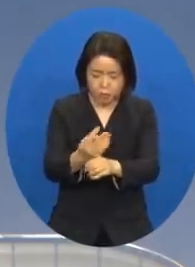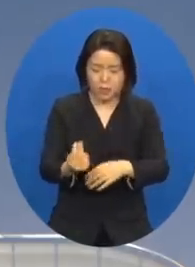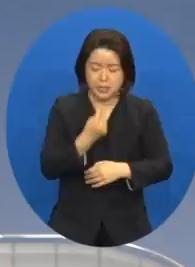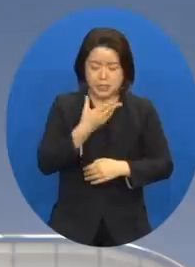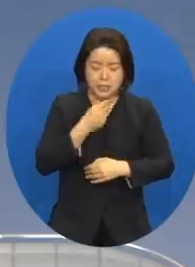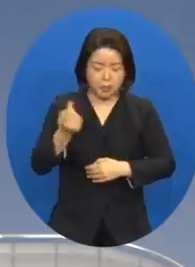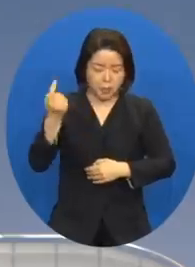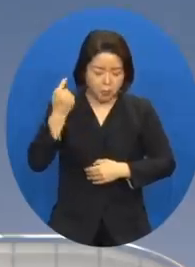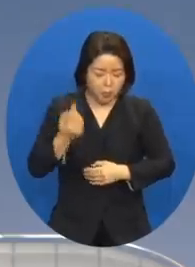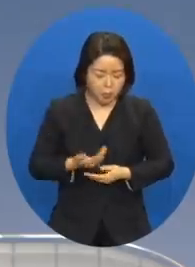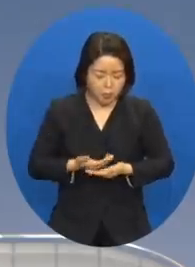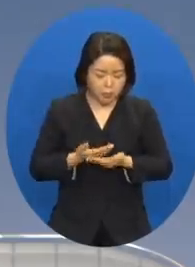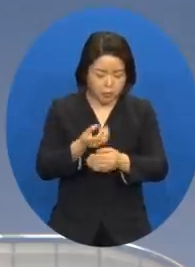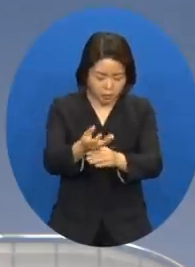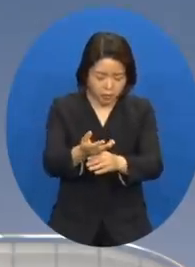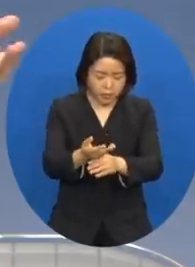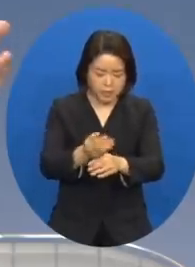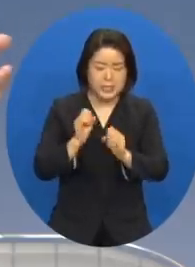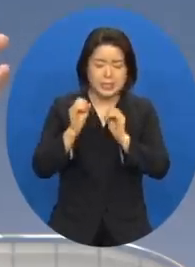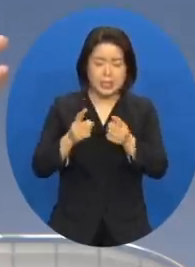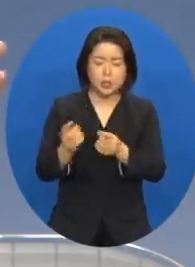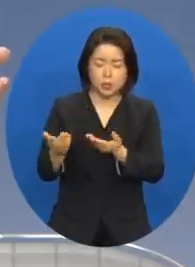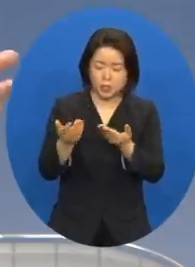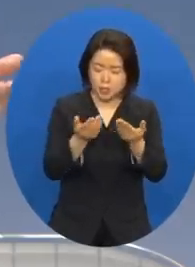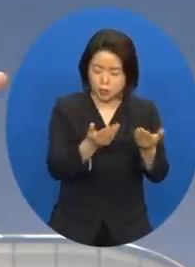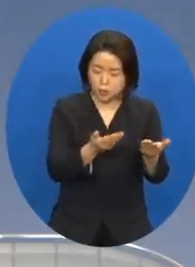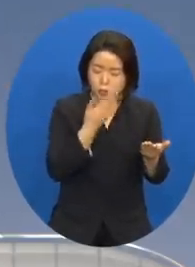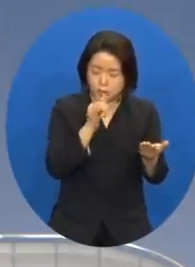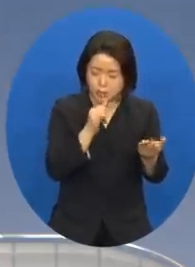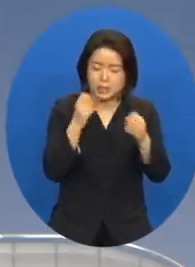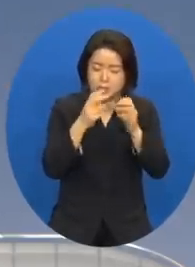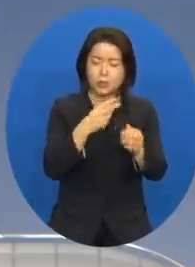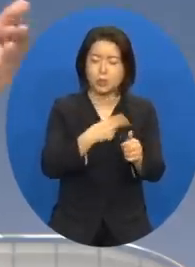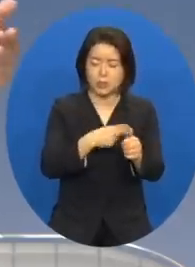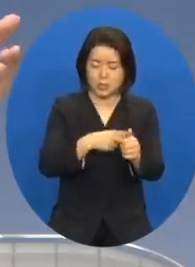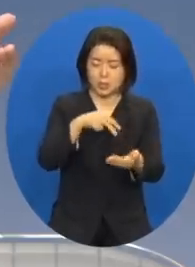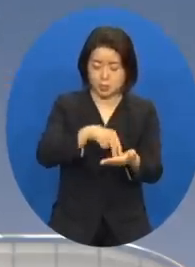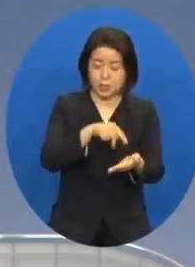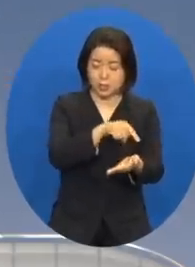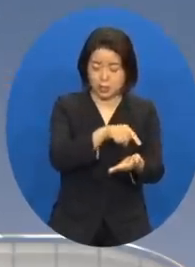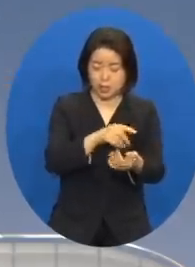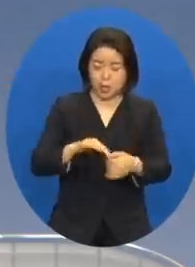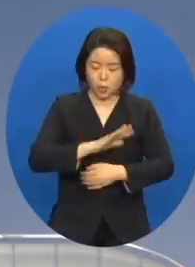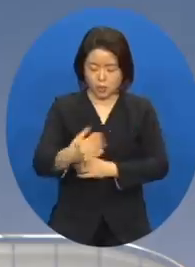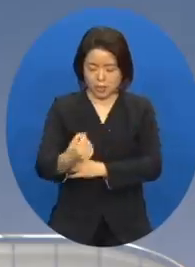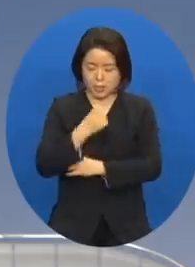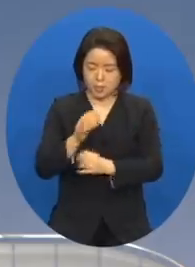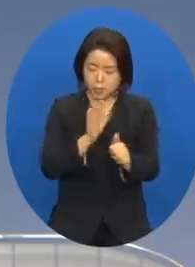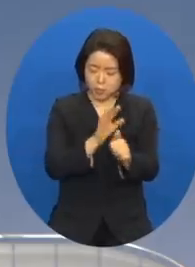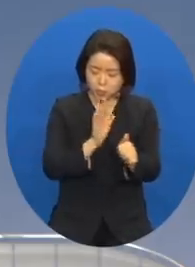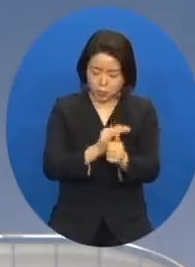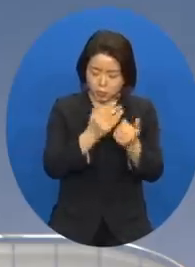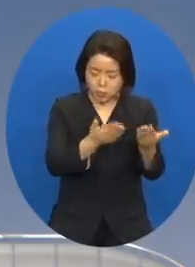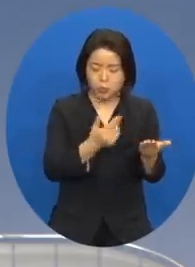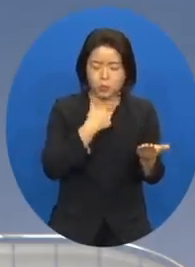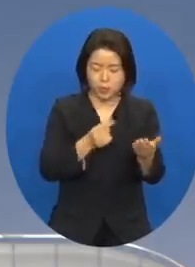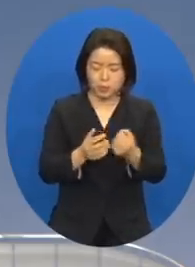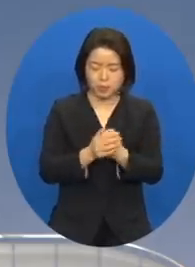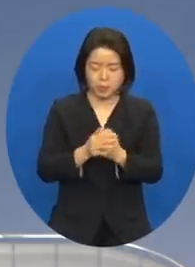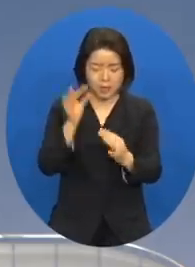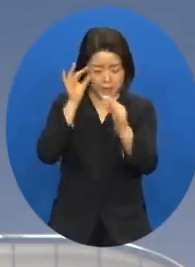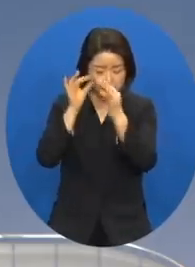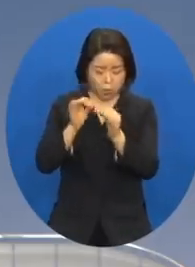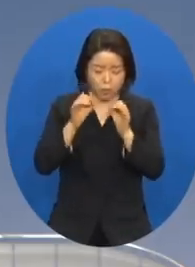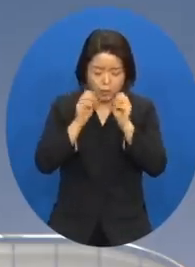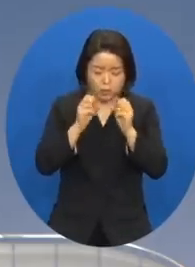복음을 전할 기회가 주어져 있는 선교사님들에게 우리가 힘을 다하여 돕기를 원합니다. 공감 선교